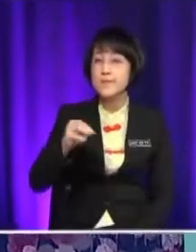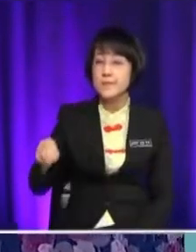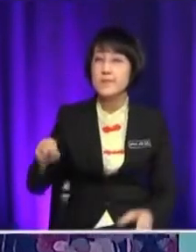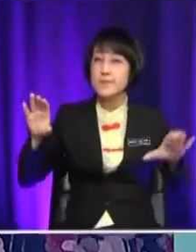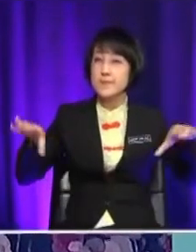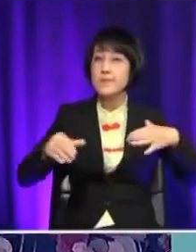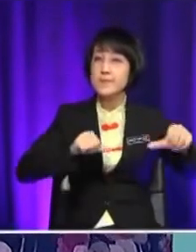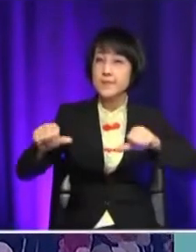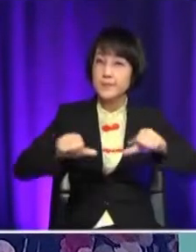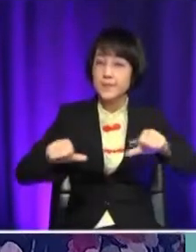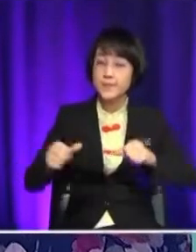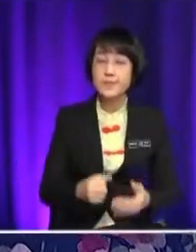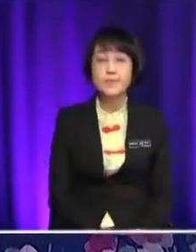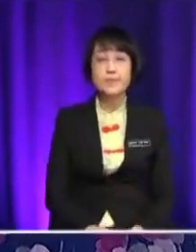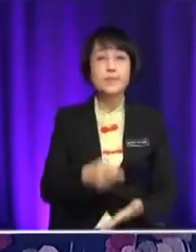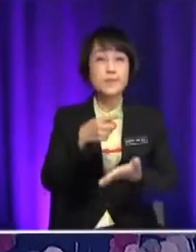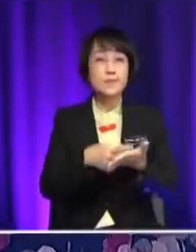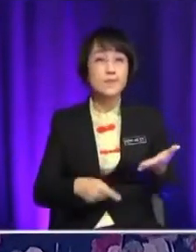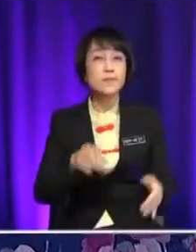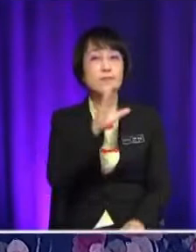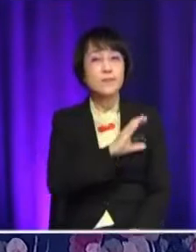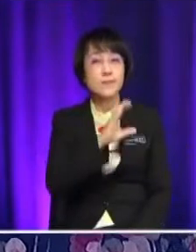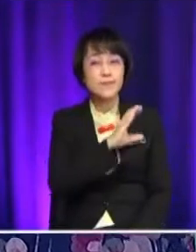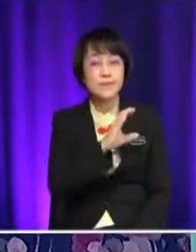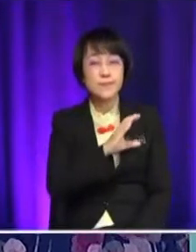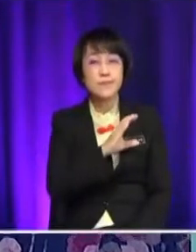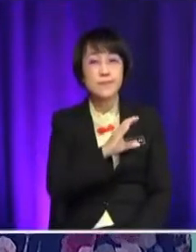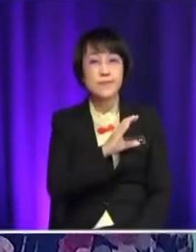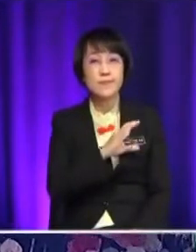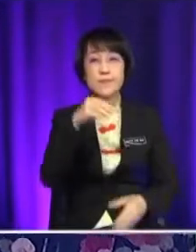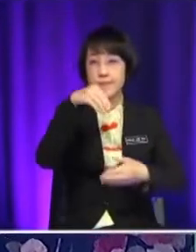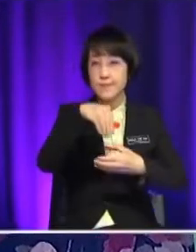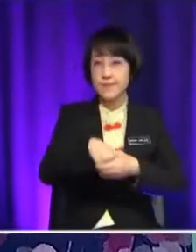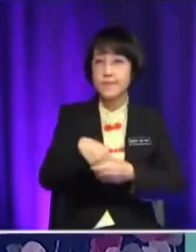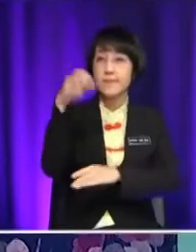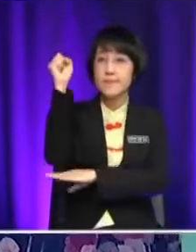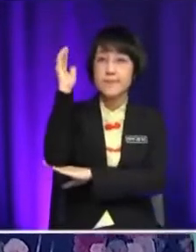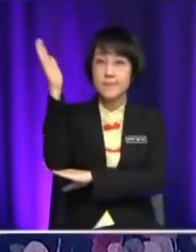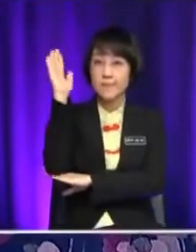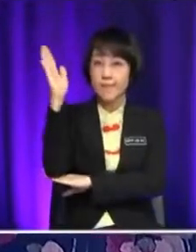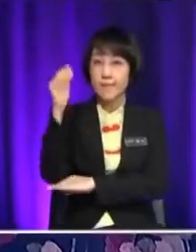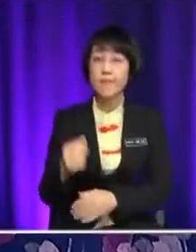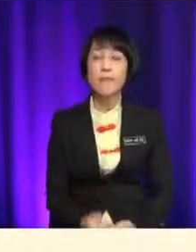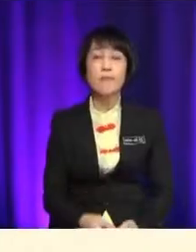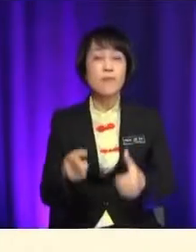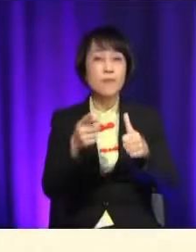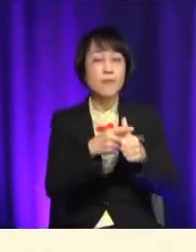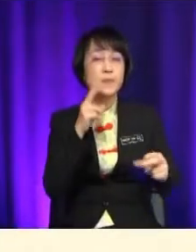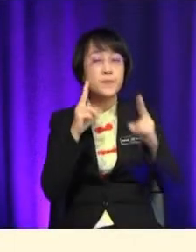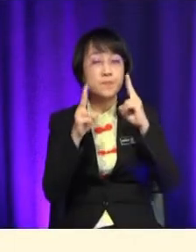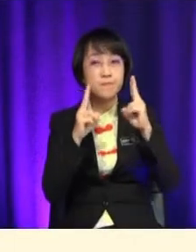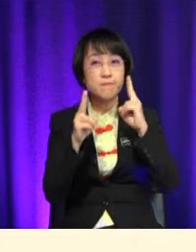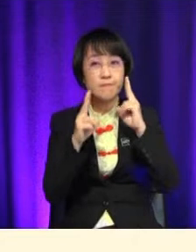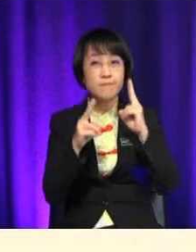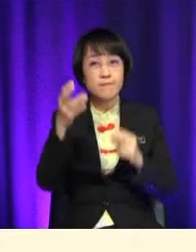nak tunjukkan dulu apa ciri-ciri yang ada dalam penyampaian syarahan. Baik, yang pertama, pengucapan yang disampaikan tu